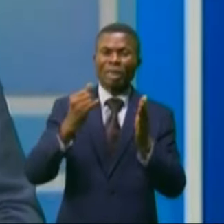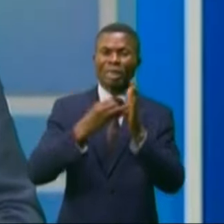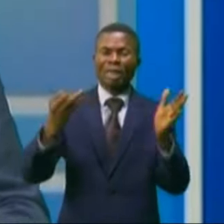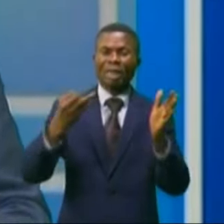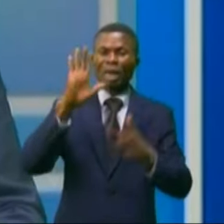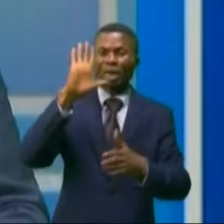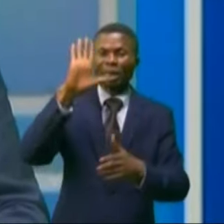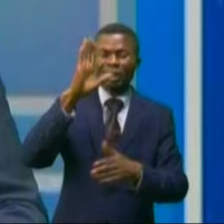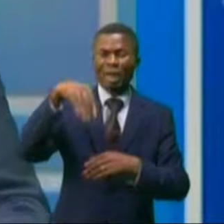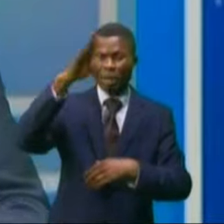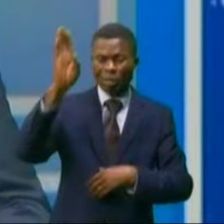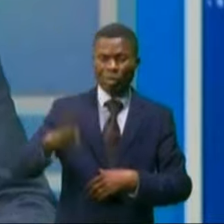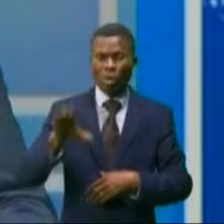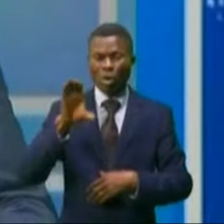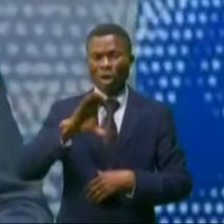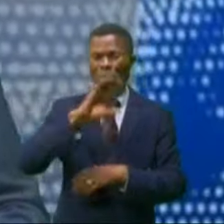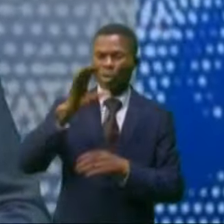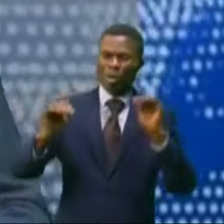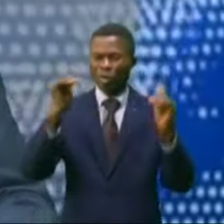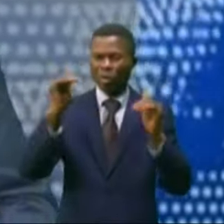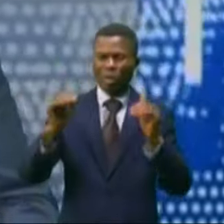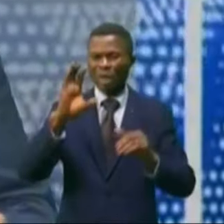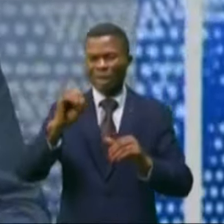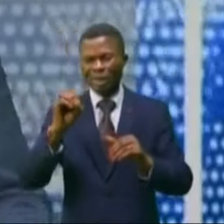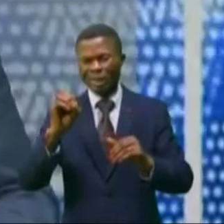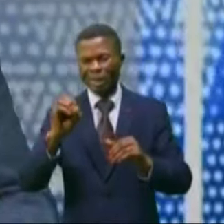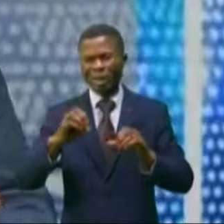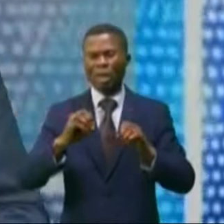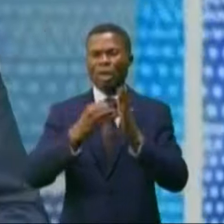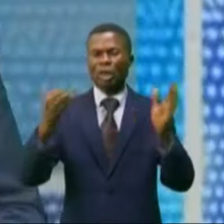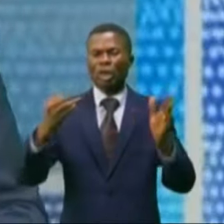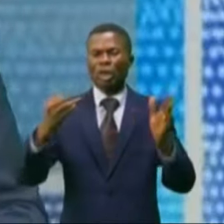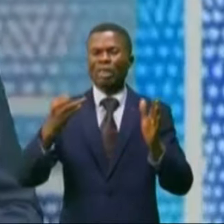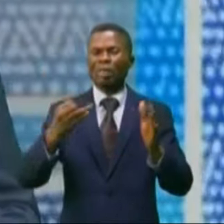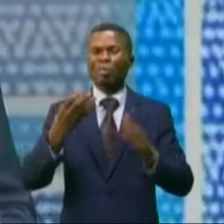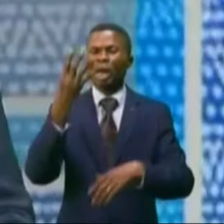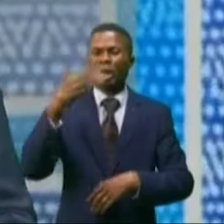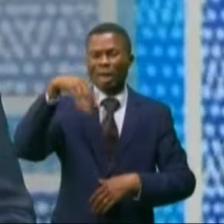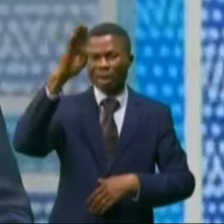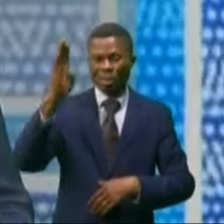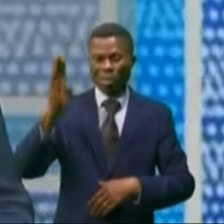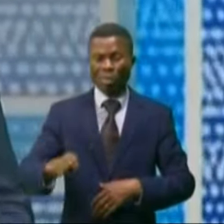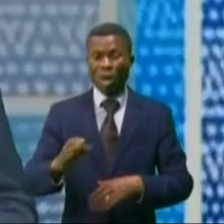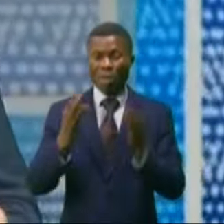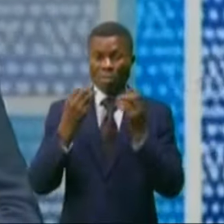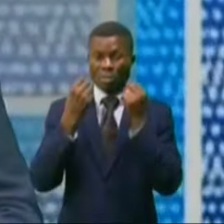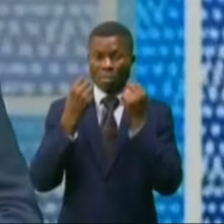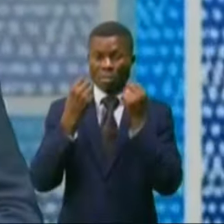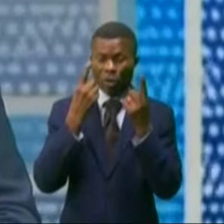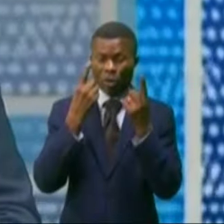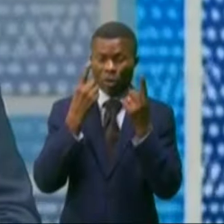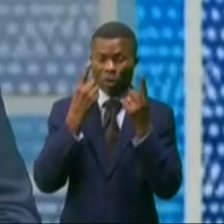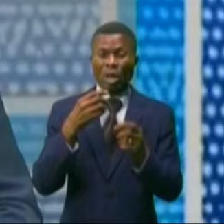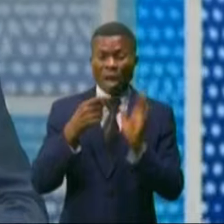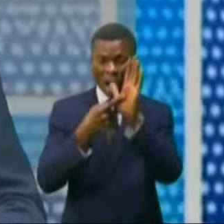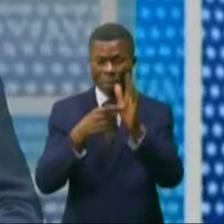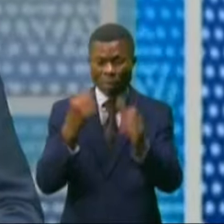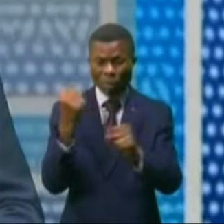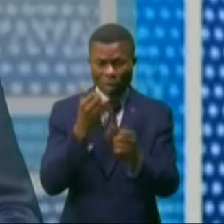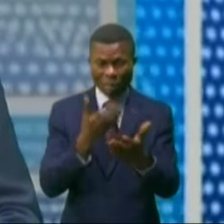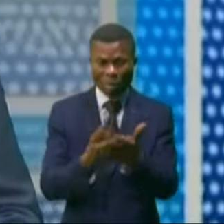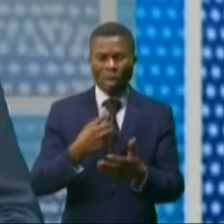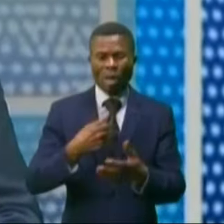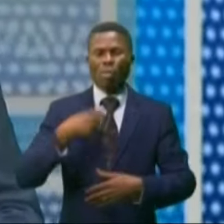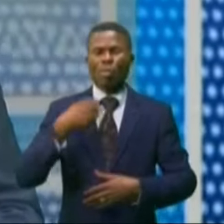pour être une banque moyenne, c'est entre 50 et 74%. Et curieusement, en faisant cet exercice-là, je me suis rendu